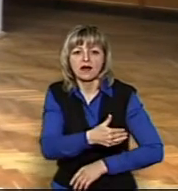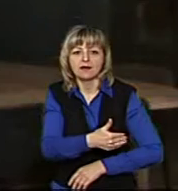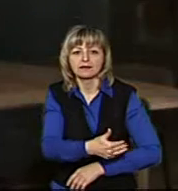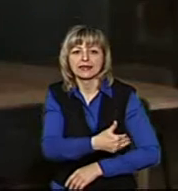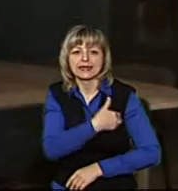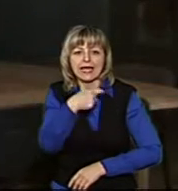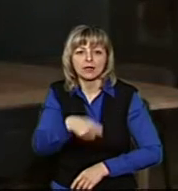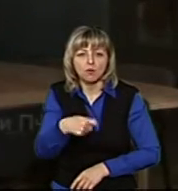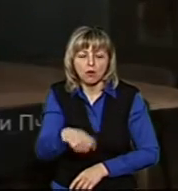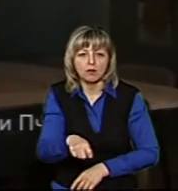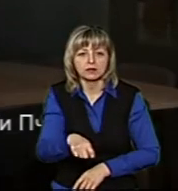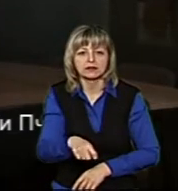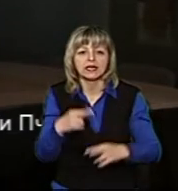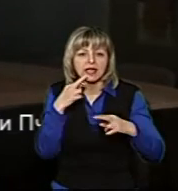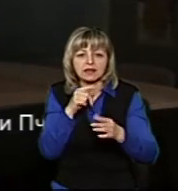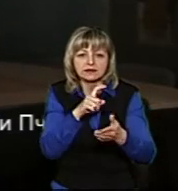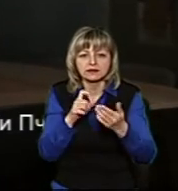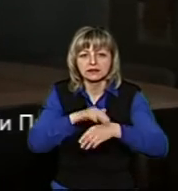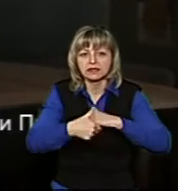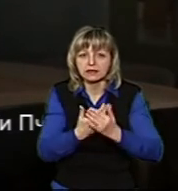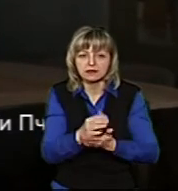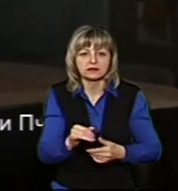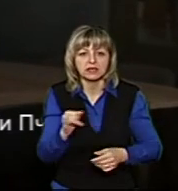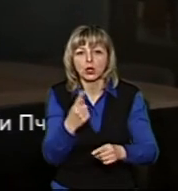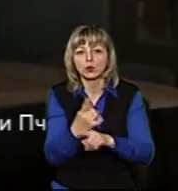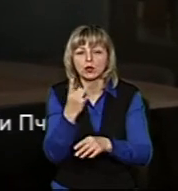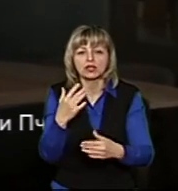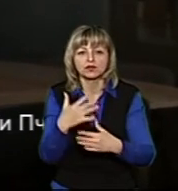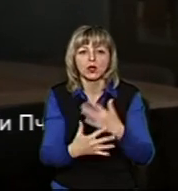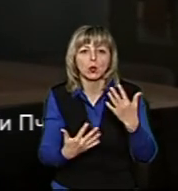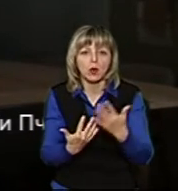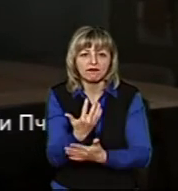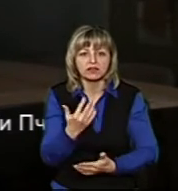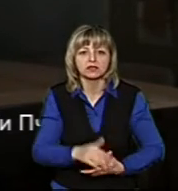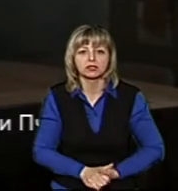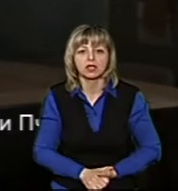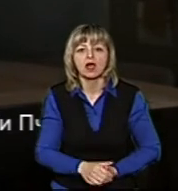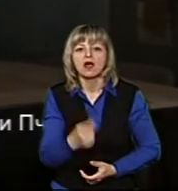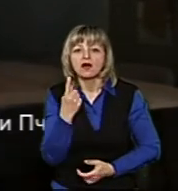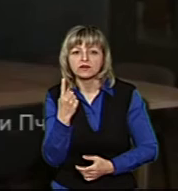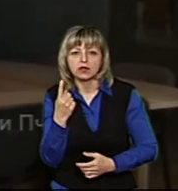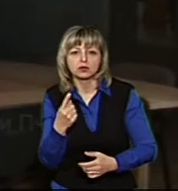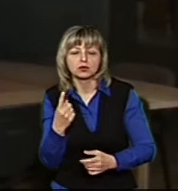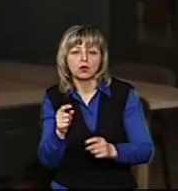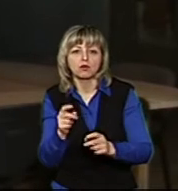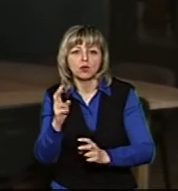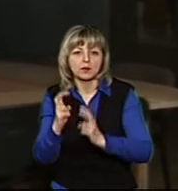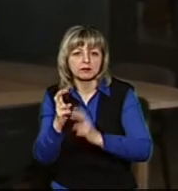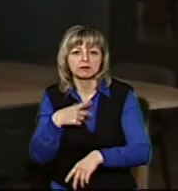безконтактні, дезінфікувальні засоби і разові рукавички. І в одному з підприємств ми